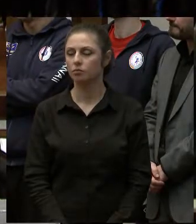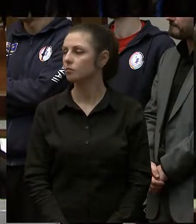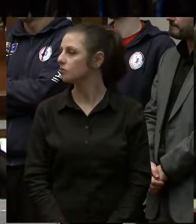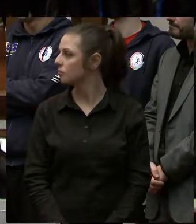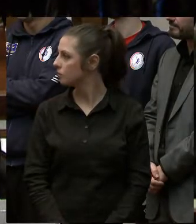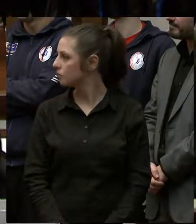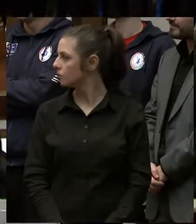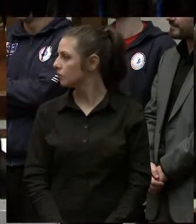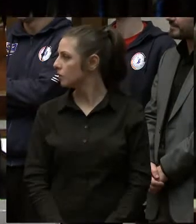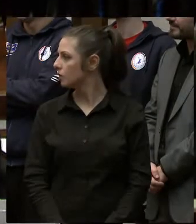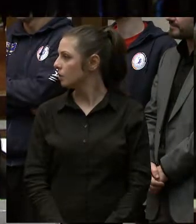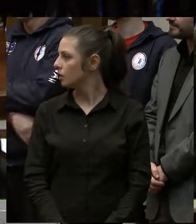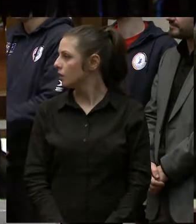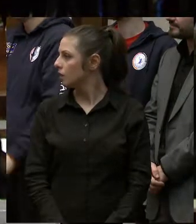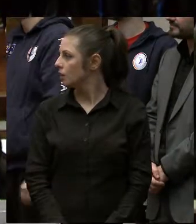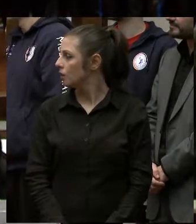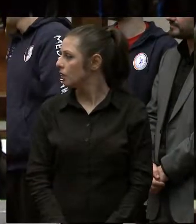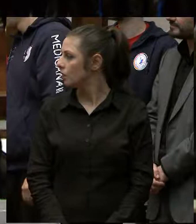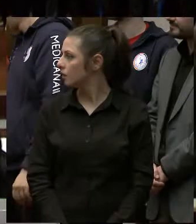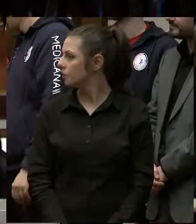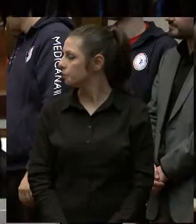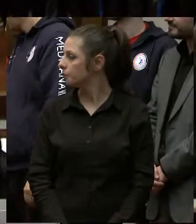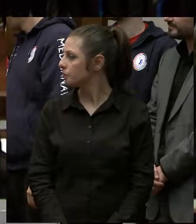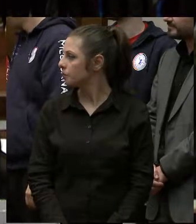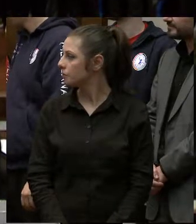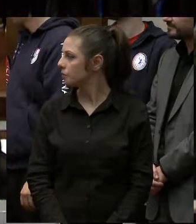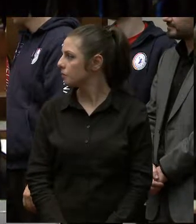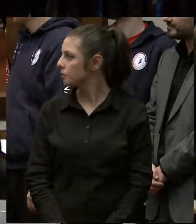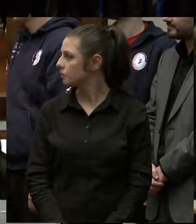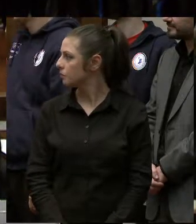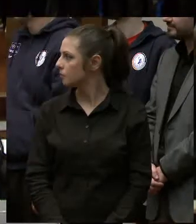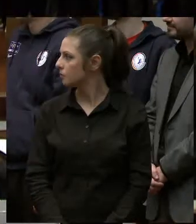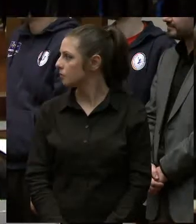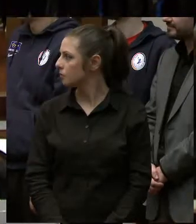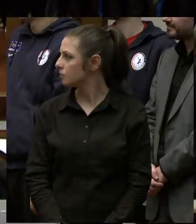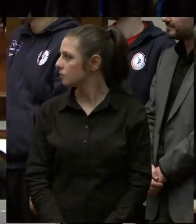basketin koçu nerede? Gelsem. Geçen akşam